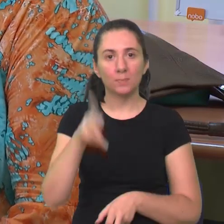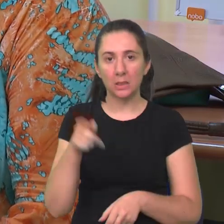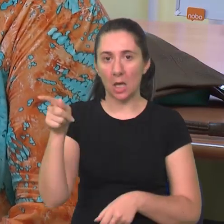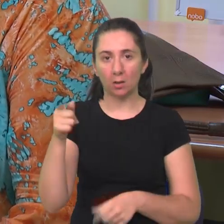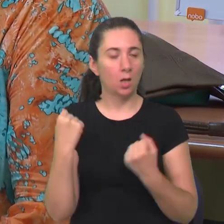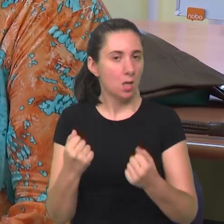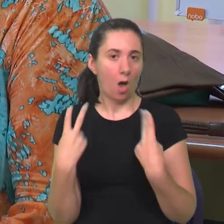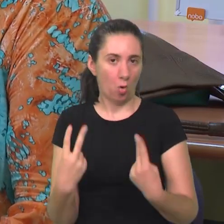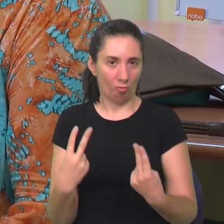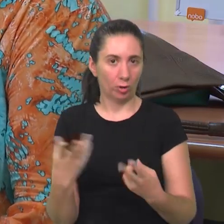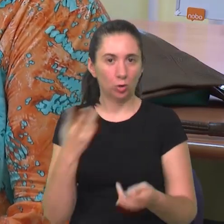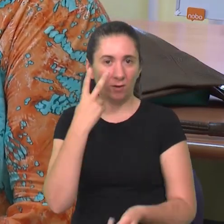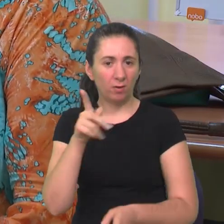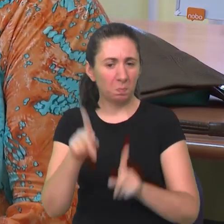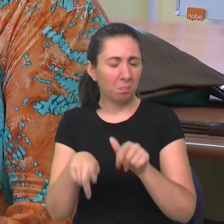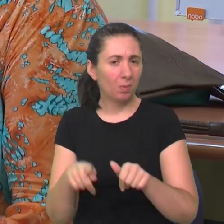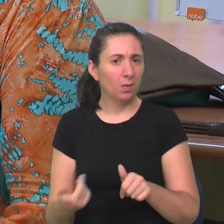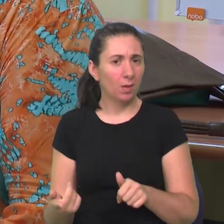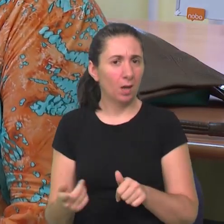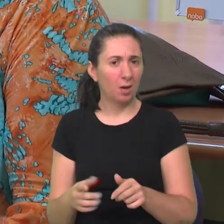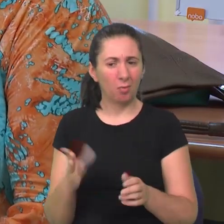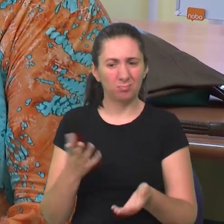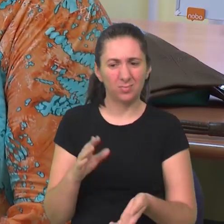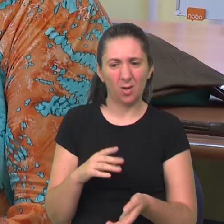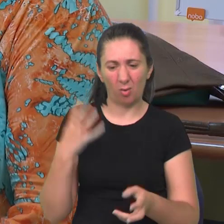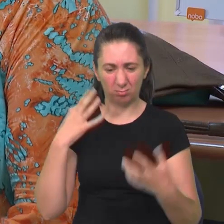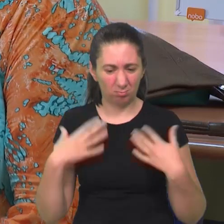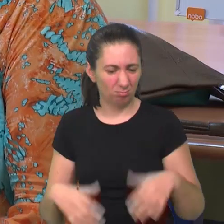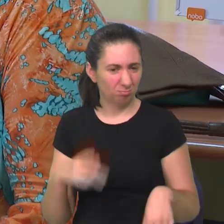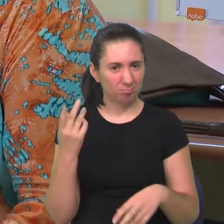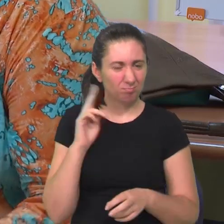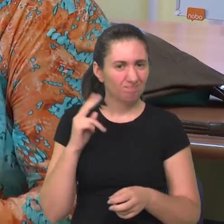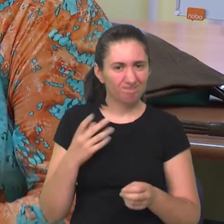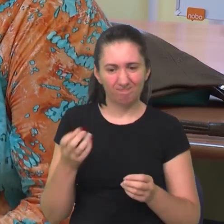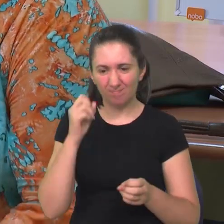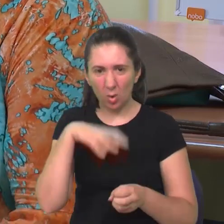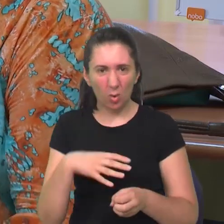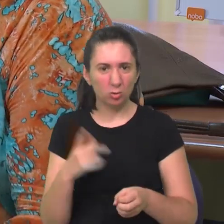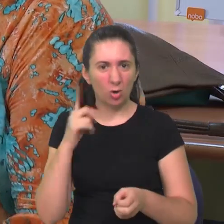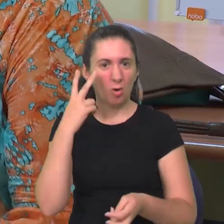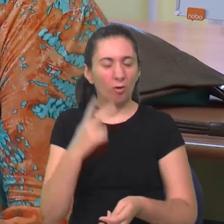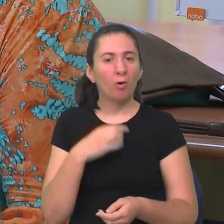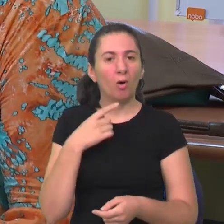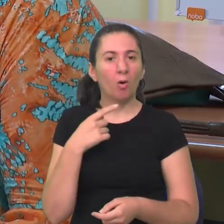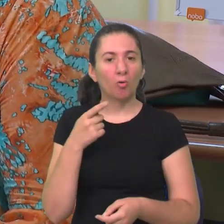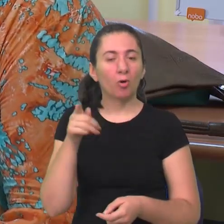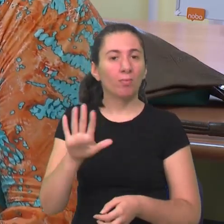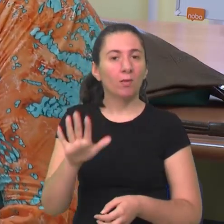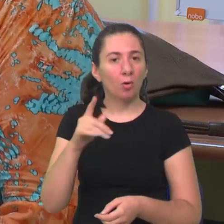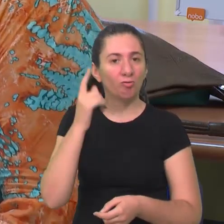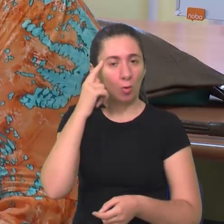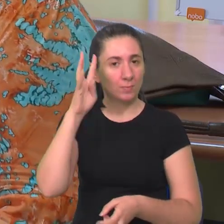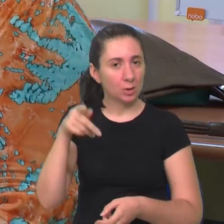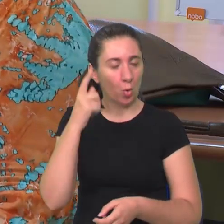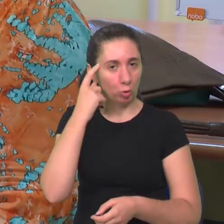je to bitno, jer kad vidimo da je neko zapuštenog izgleda, to nam govori o njegovom psihološkom